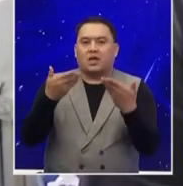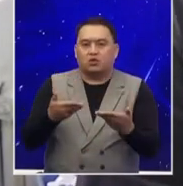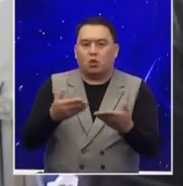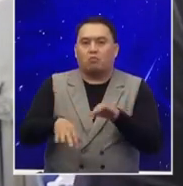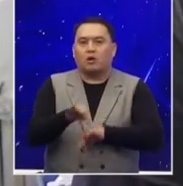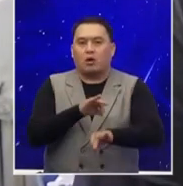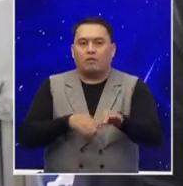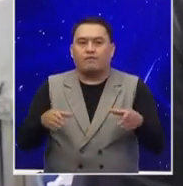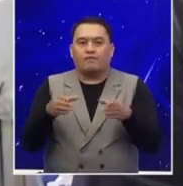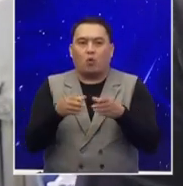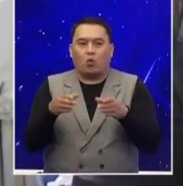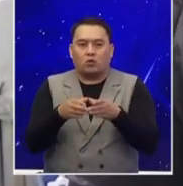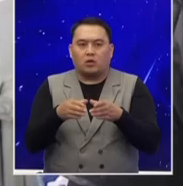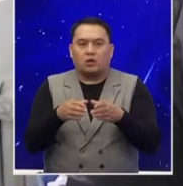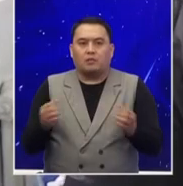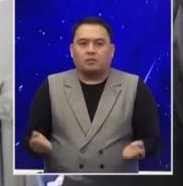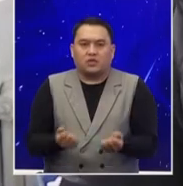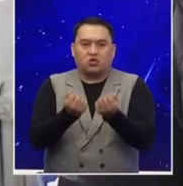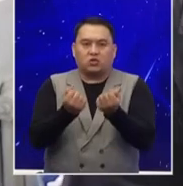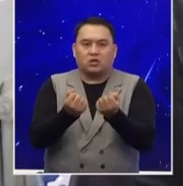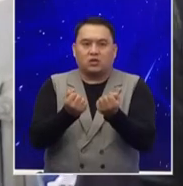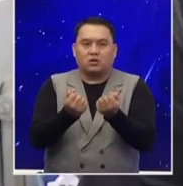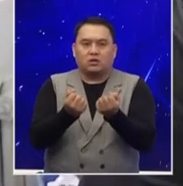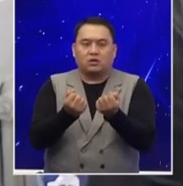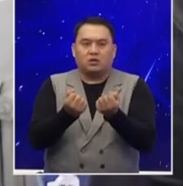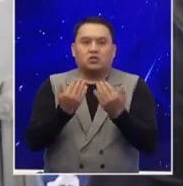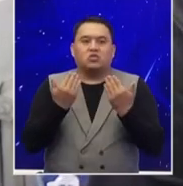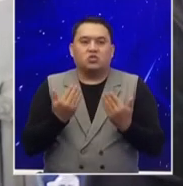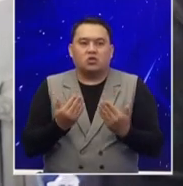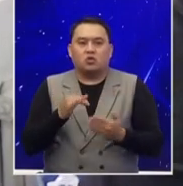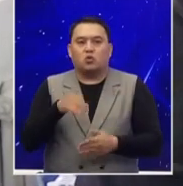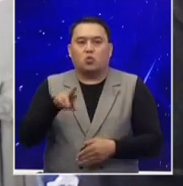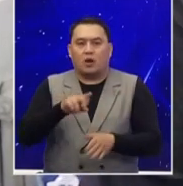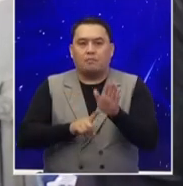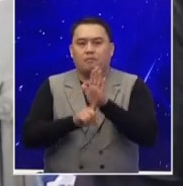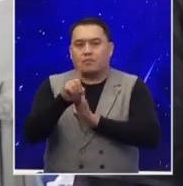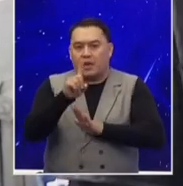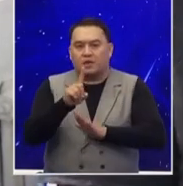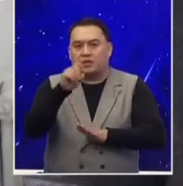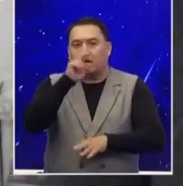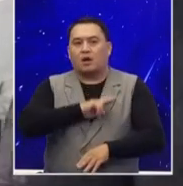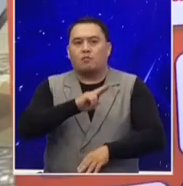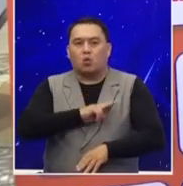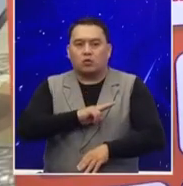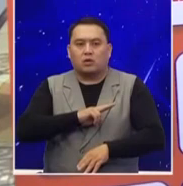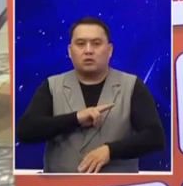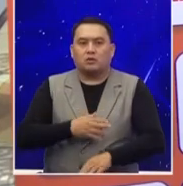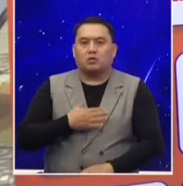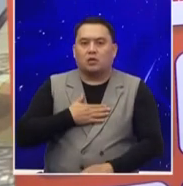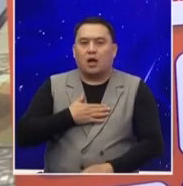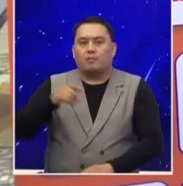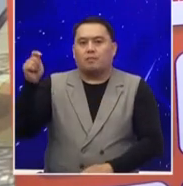такой проект фонду «Сорос Казахстан», они нас поддержали в этом. Сейчас, с июля месяца, мы начали непосредственно работать. Я приехала